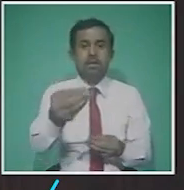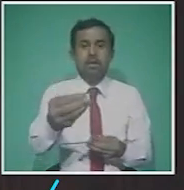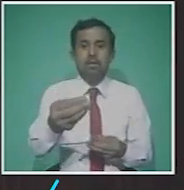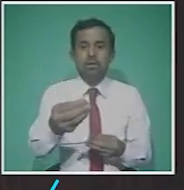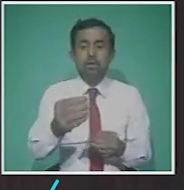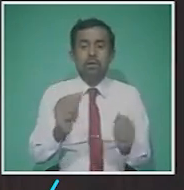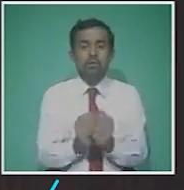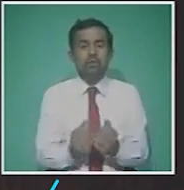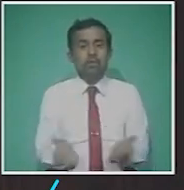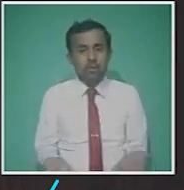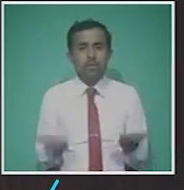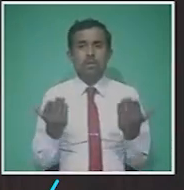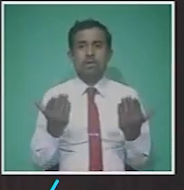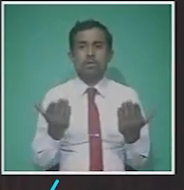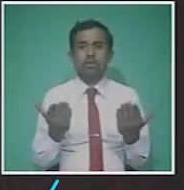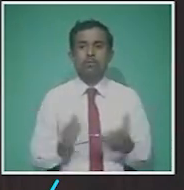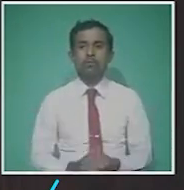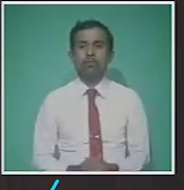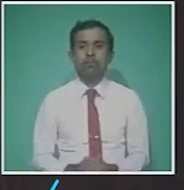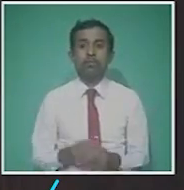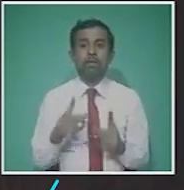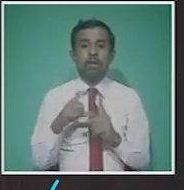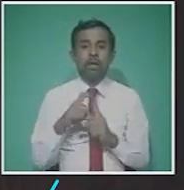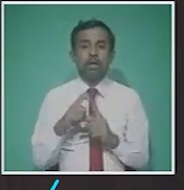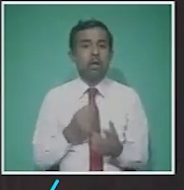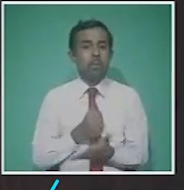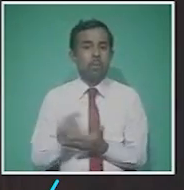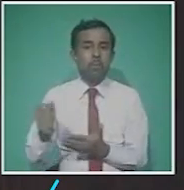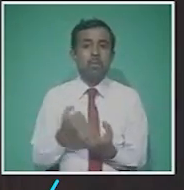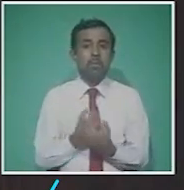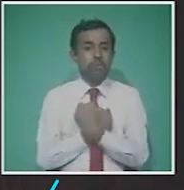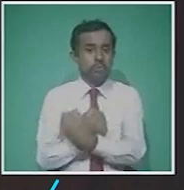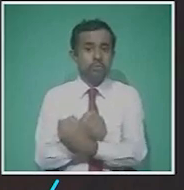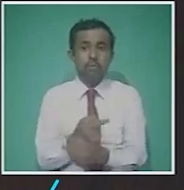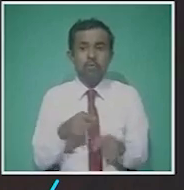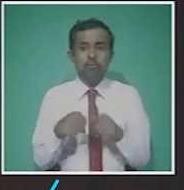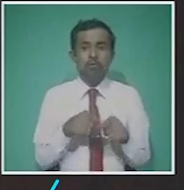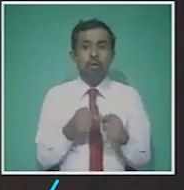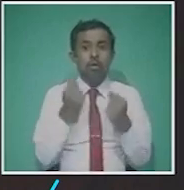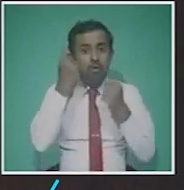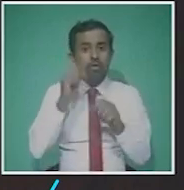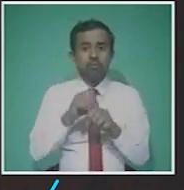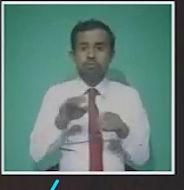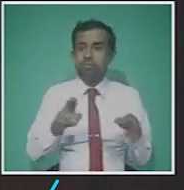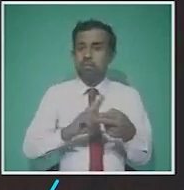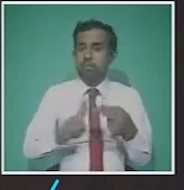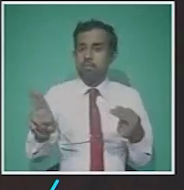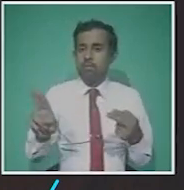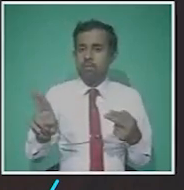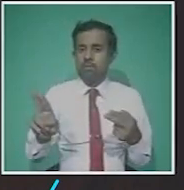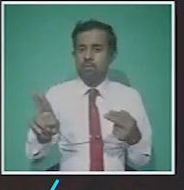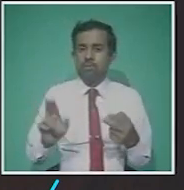ඒගොල්ලන් කටයුතු කරගන්න නීඩ දෙන්න අධ්‍යාපනය විනාශ කළා හිරගෙවල් වලට යවන විදියට මතවාද හදන්න එපා.